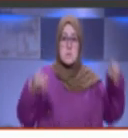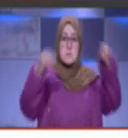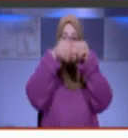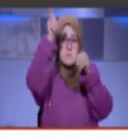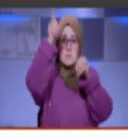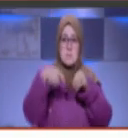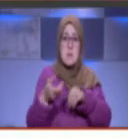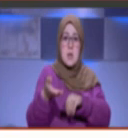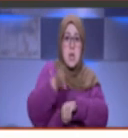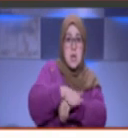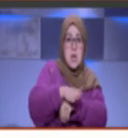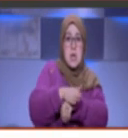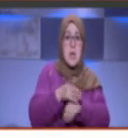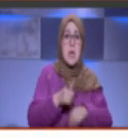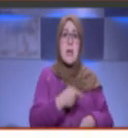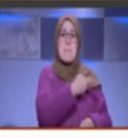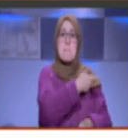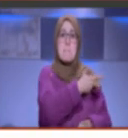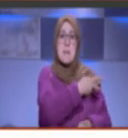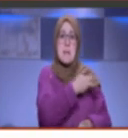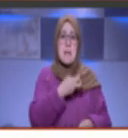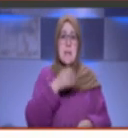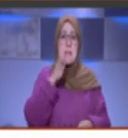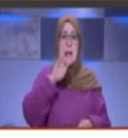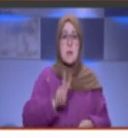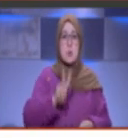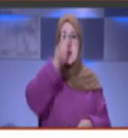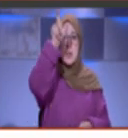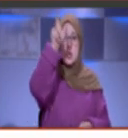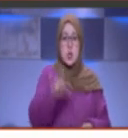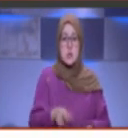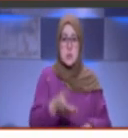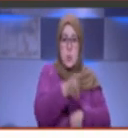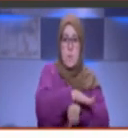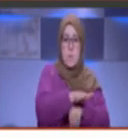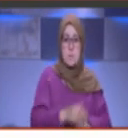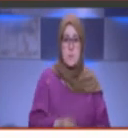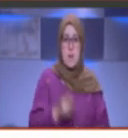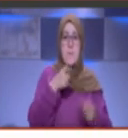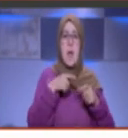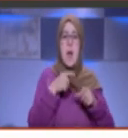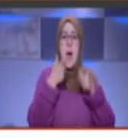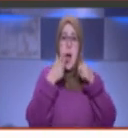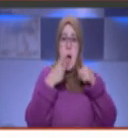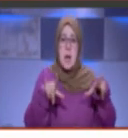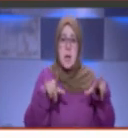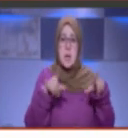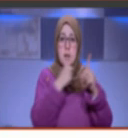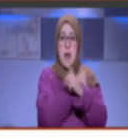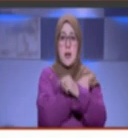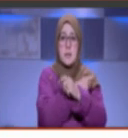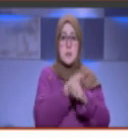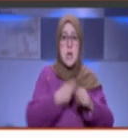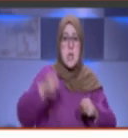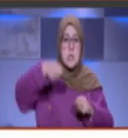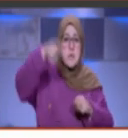إلى 273 وفاة. كما أعلنت النمسا ارتفاع عدد الإصابات لتصل إلى